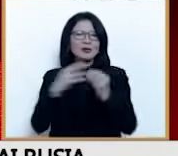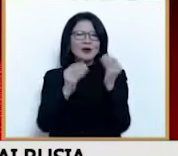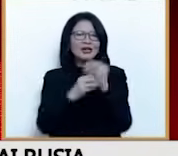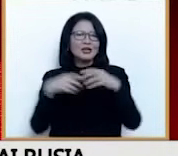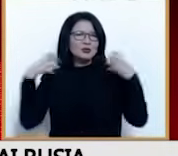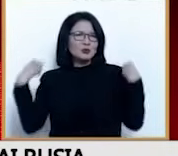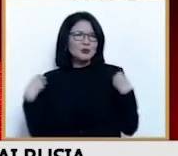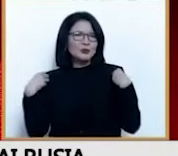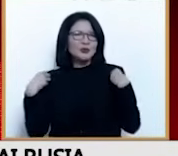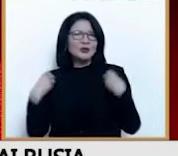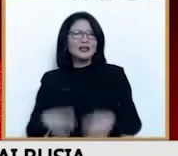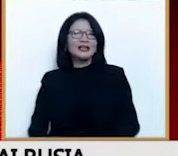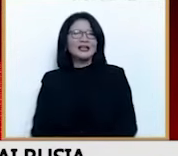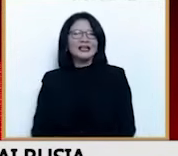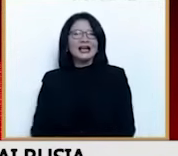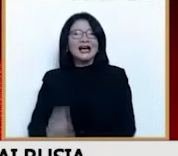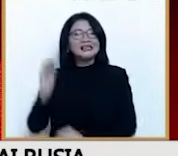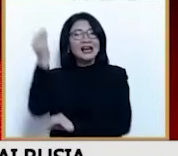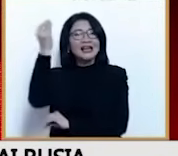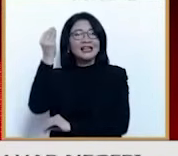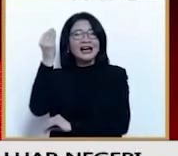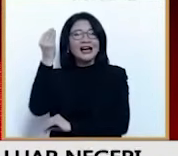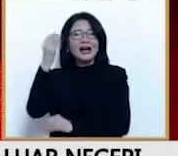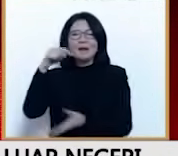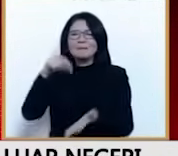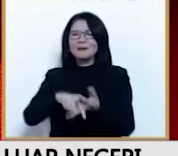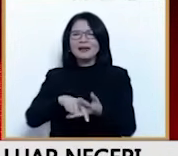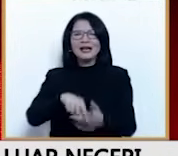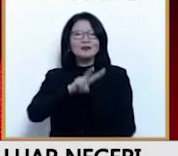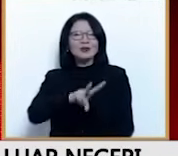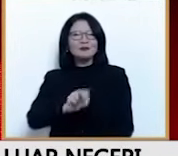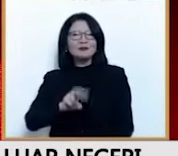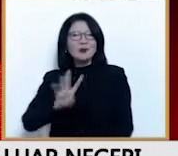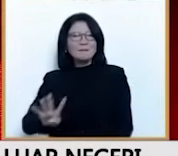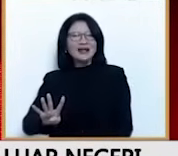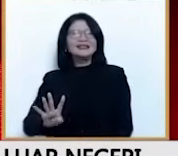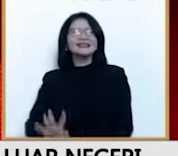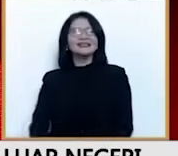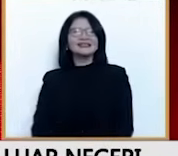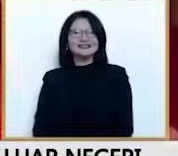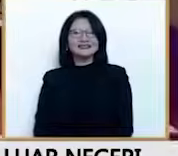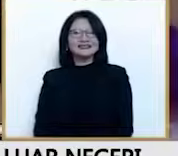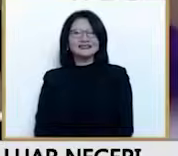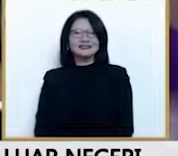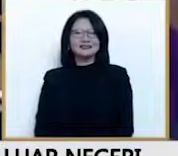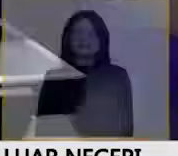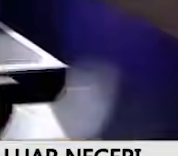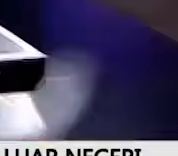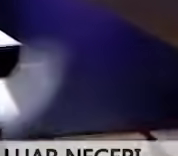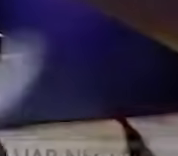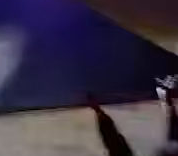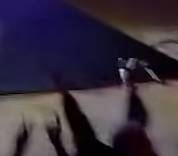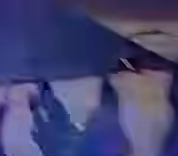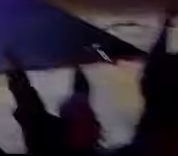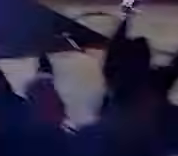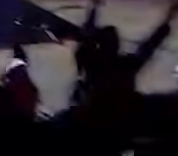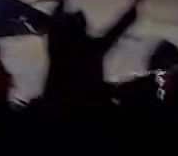juga calon wakil gubernur DKI Jakarta pemilihan tahun 2024.